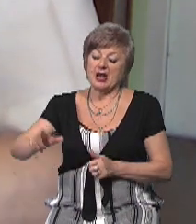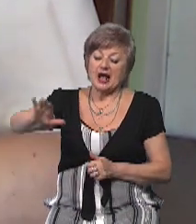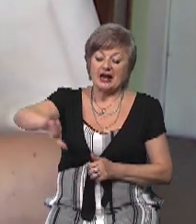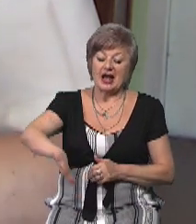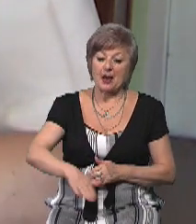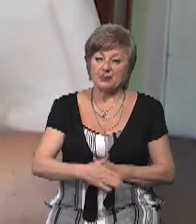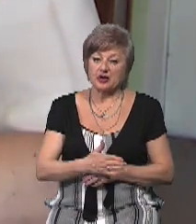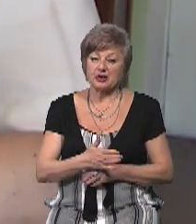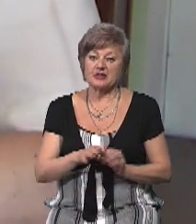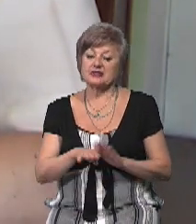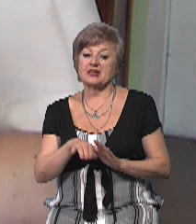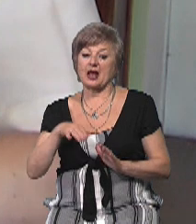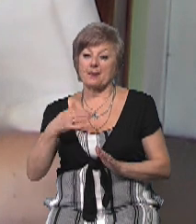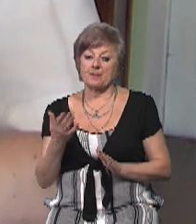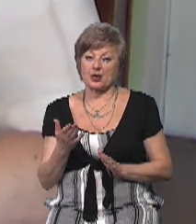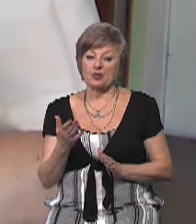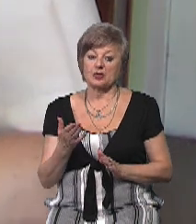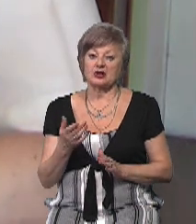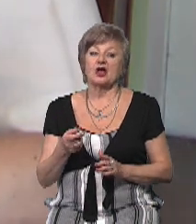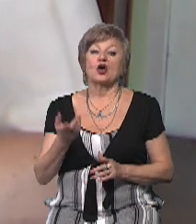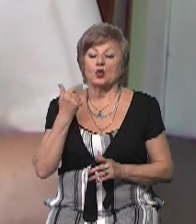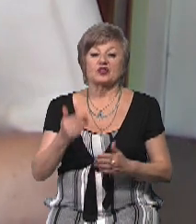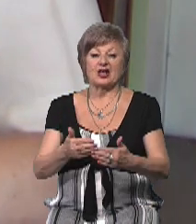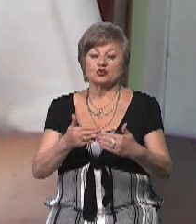тобто на правому березі, на підступах.